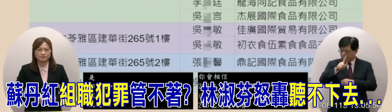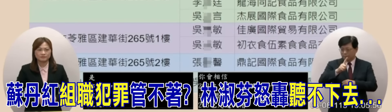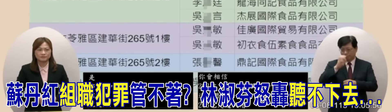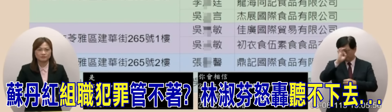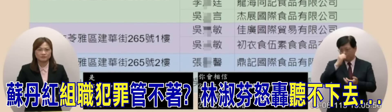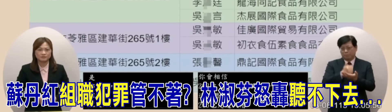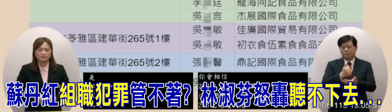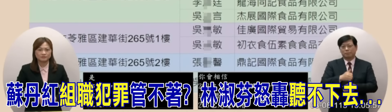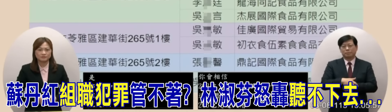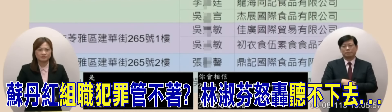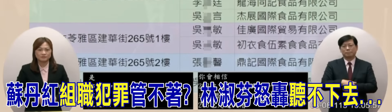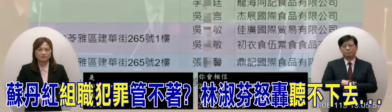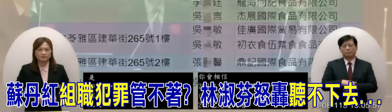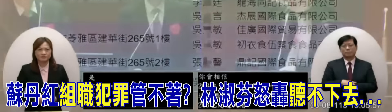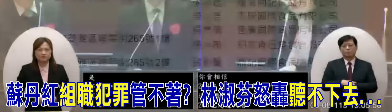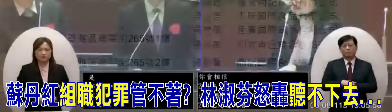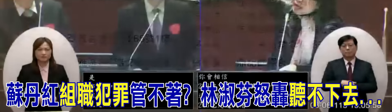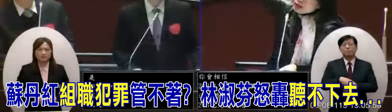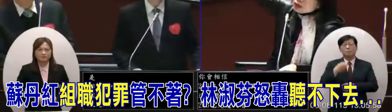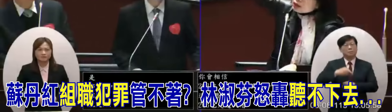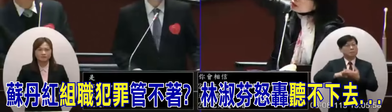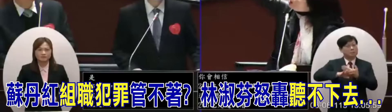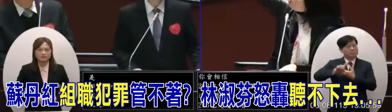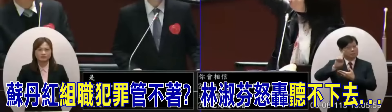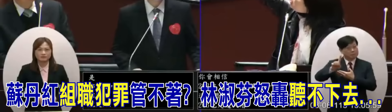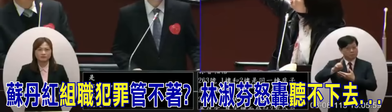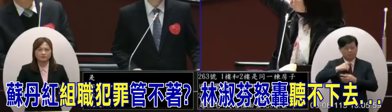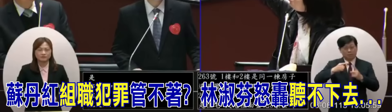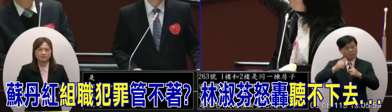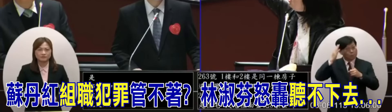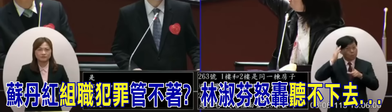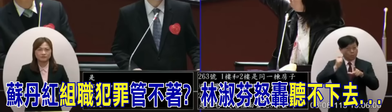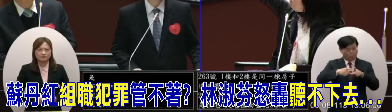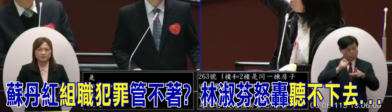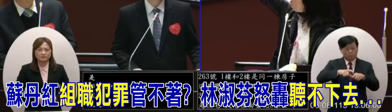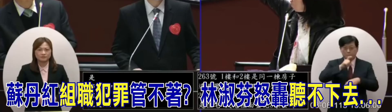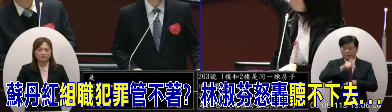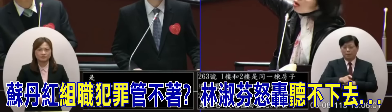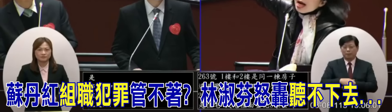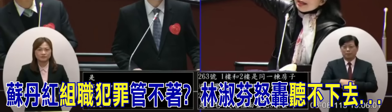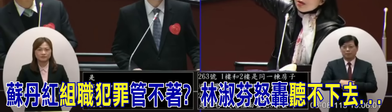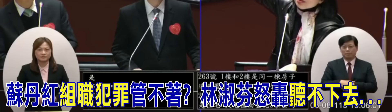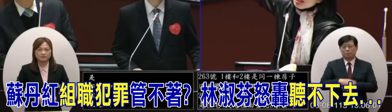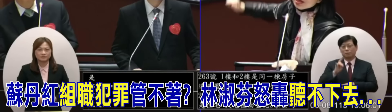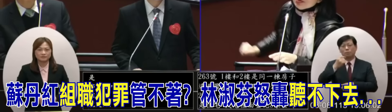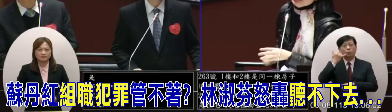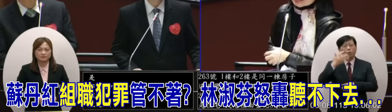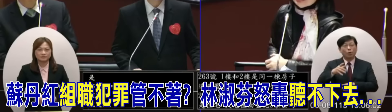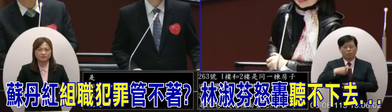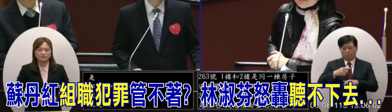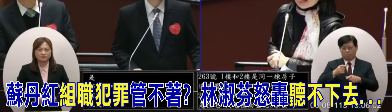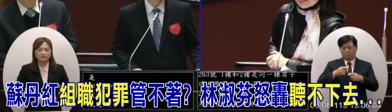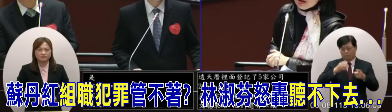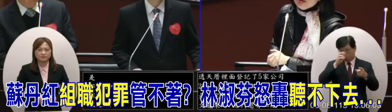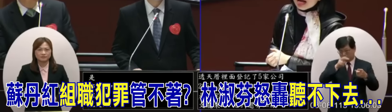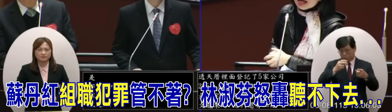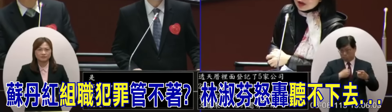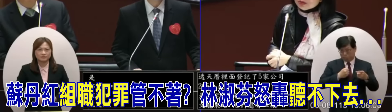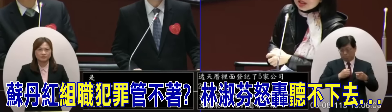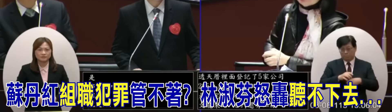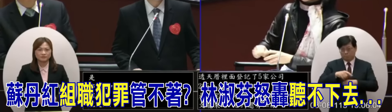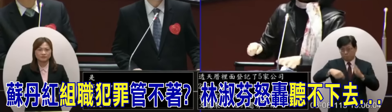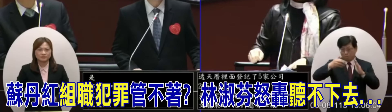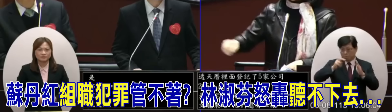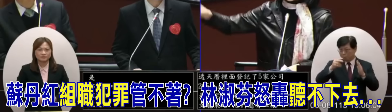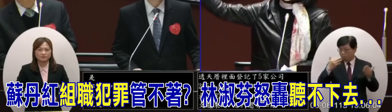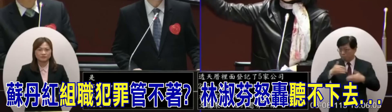来的。好，他们有一家人头公司叫做 龙海同济，院长看得到吗？龙海